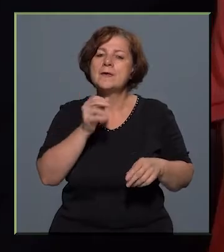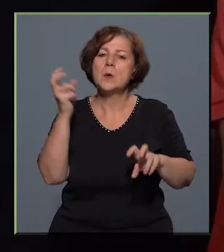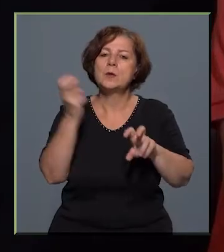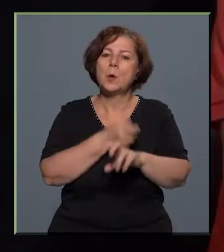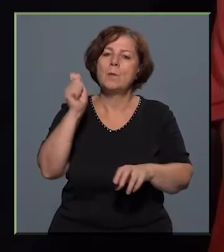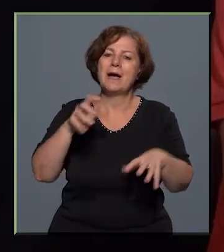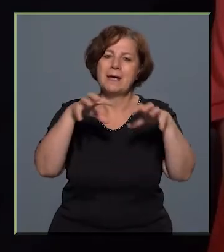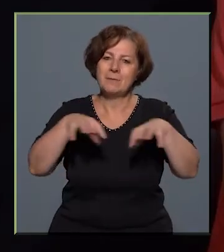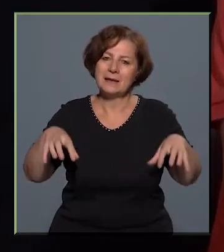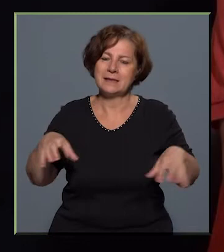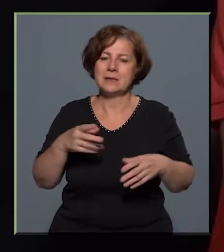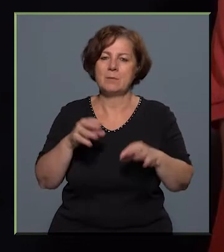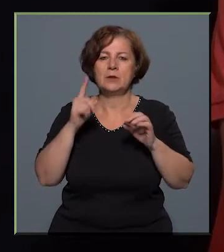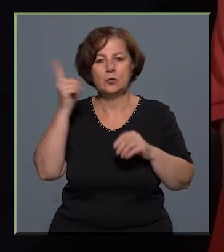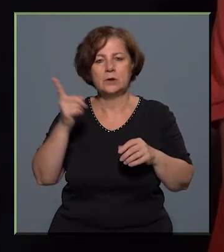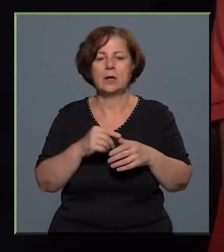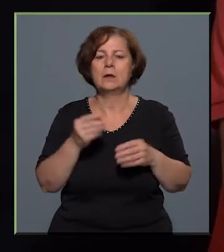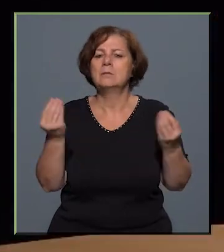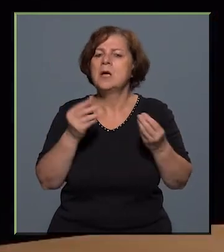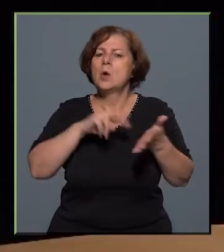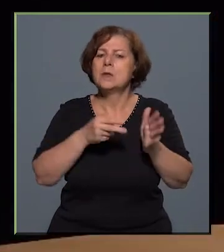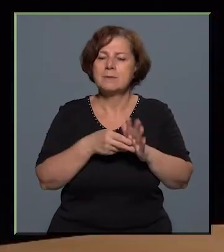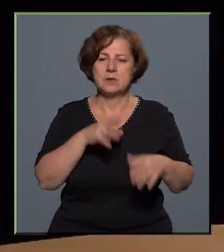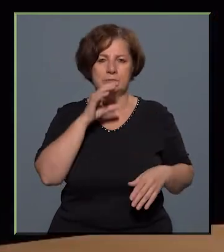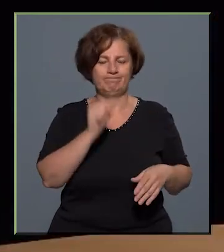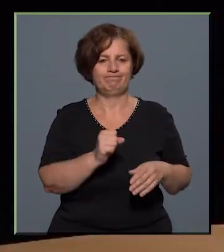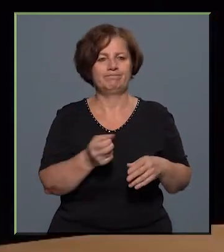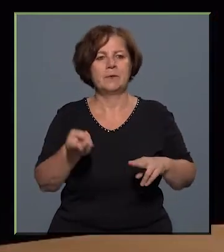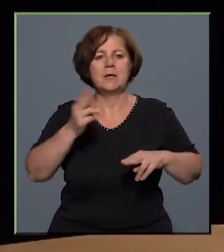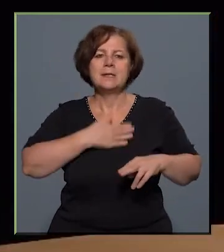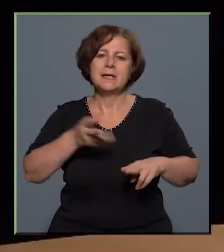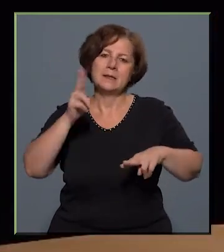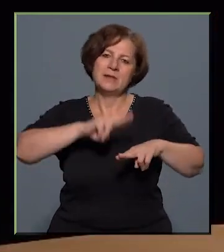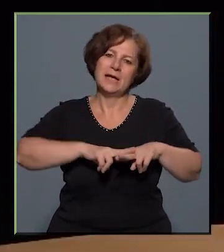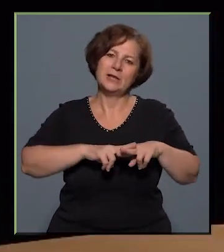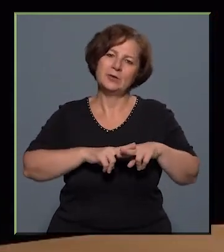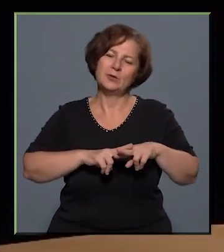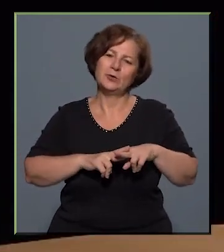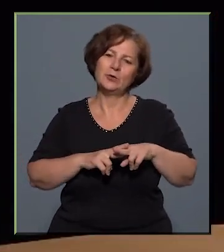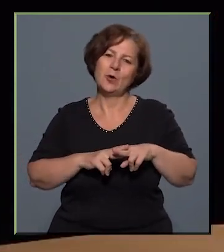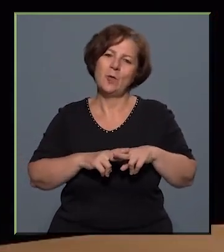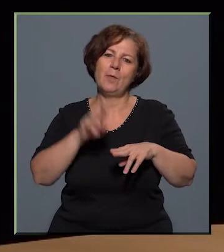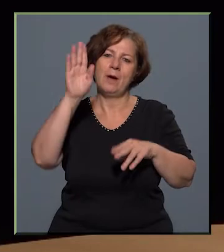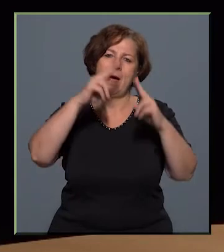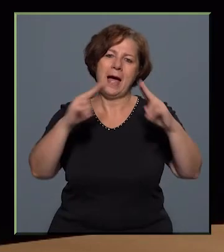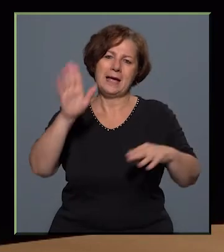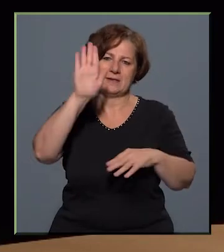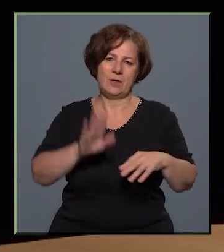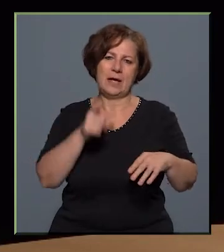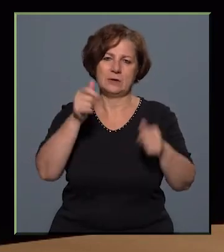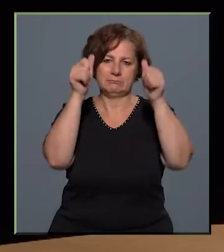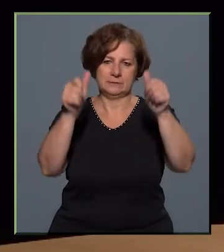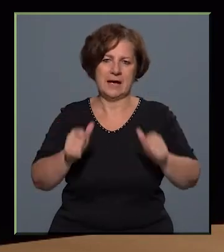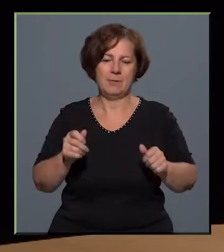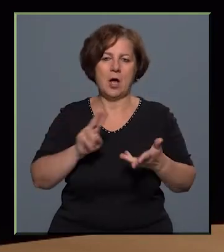kőbányáért megteszik, amit megtehetnek. Itt mi a koncepció? Szeretnénk, ha minél több házfalán virítana a tiszta udvar rendes ház tábla, ez is